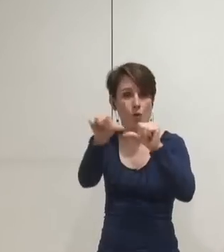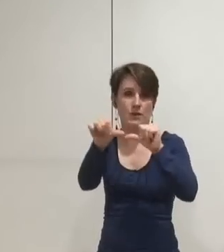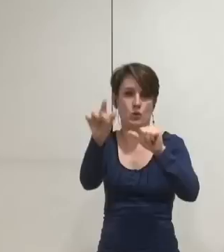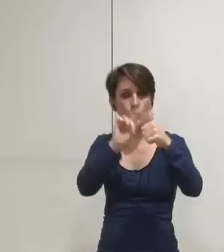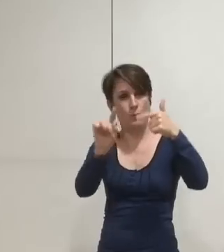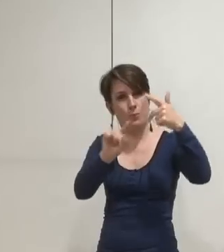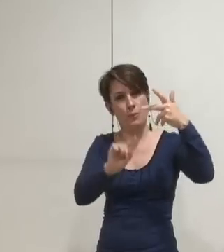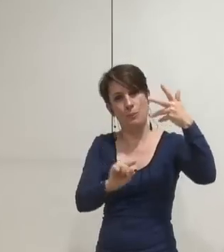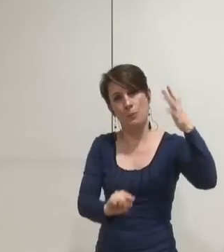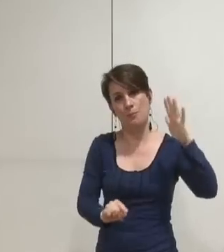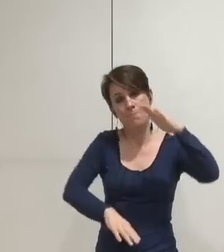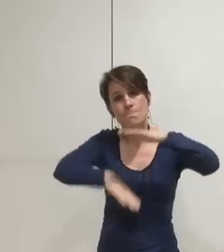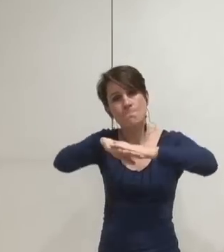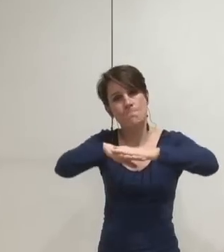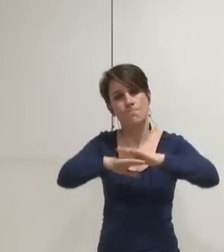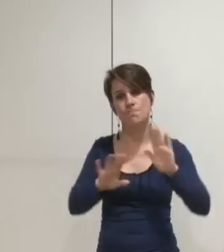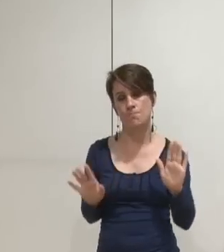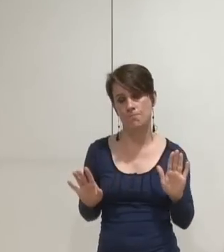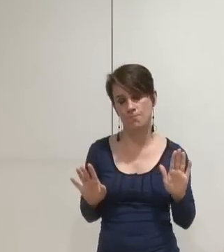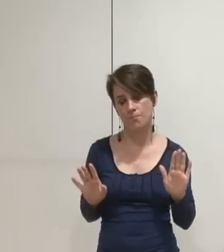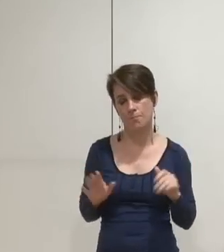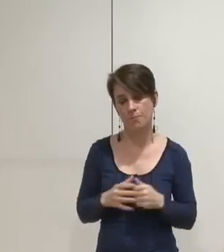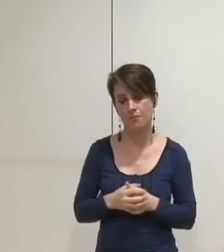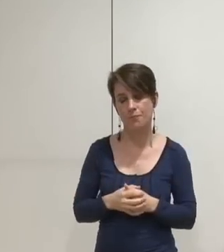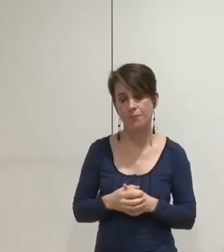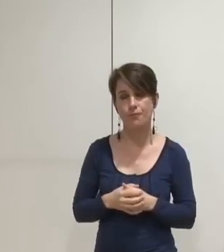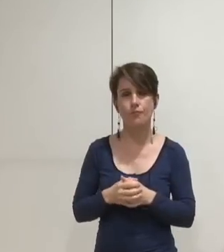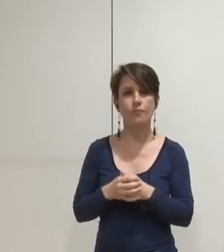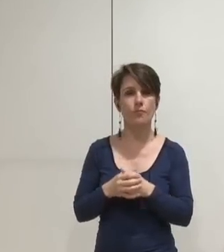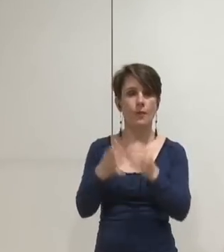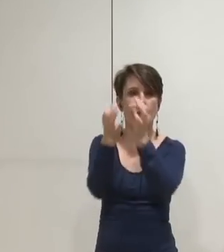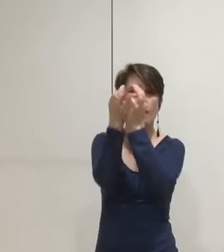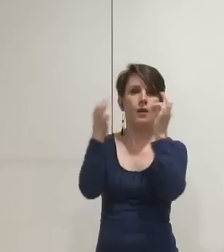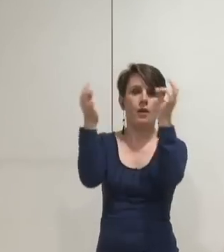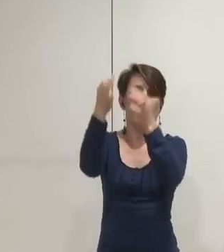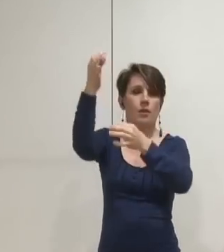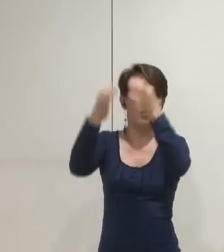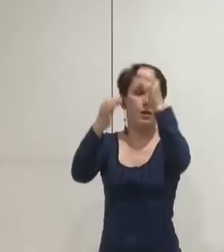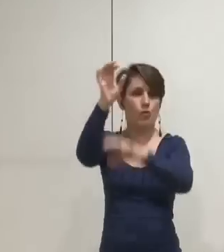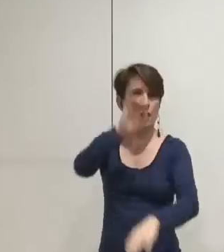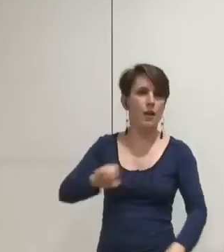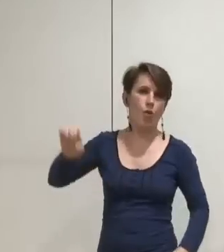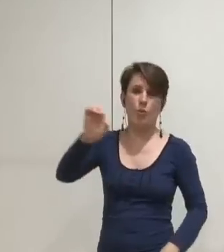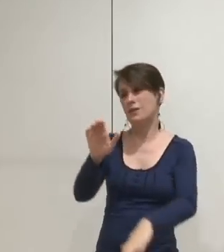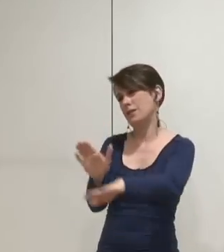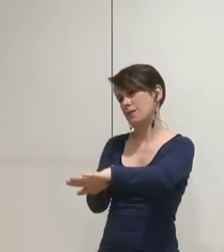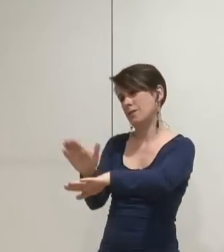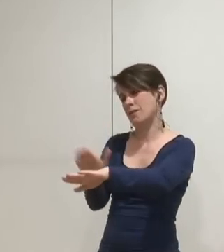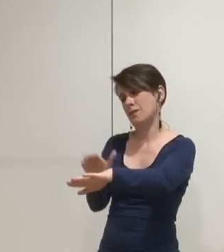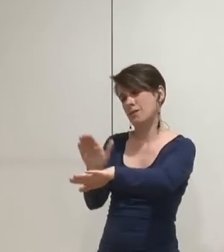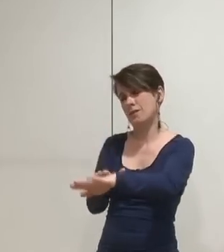limitations en effet la la Cour de justice de l'Union européenneinvite à atterir sur